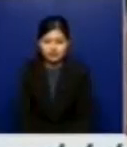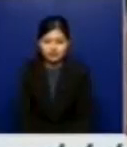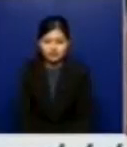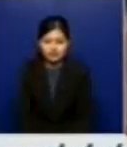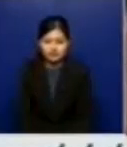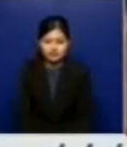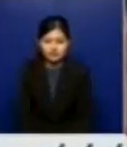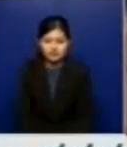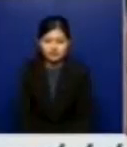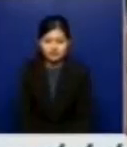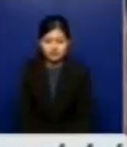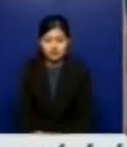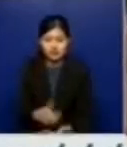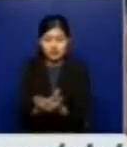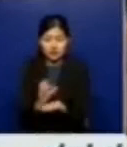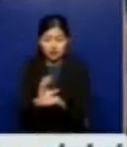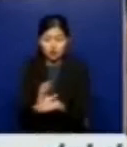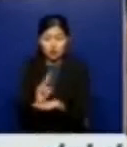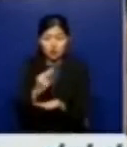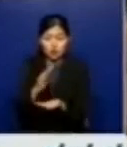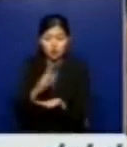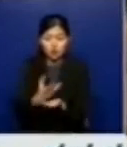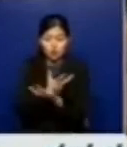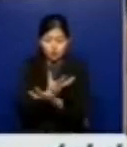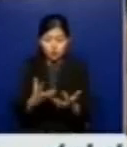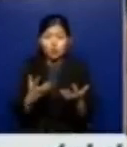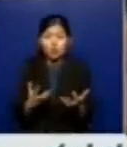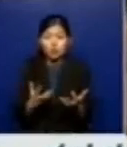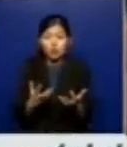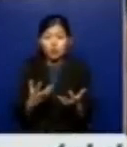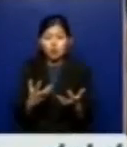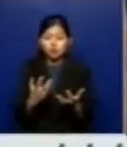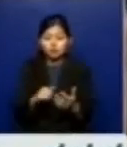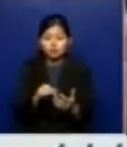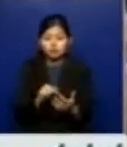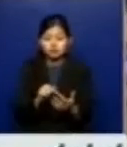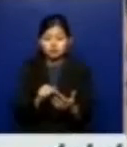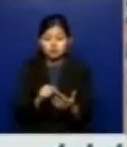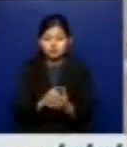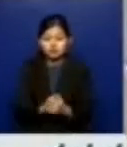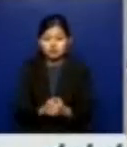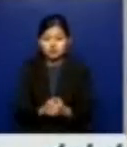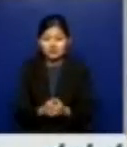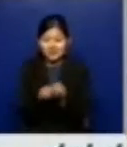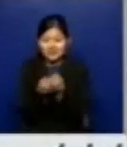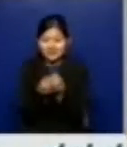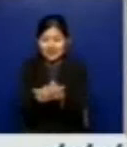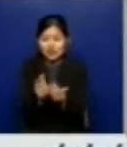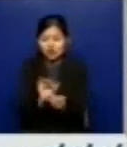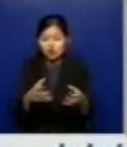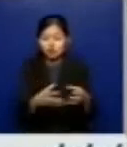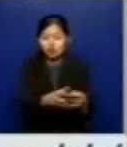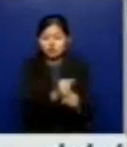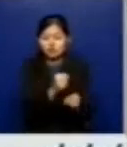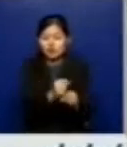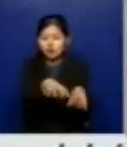ในงบครุพันธ์ฮะงบครุพันธ์เนี่ยเป็นอีกตัวนึงซึ่งเดี๋ยวอาจจะมีลงไปในรายละเอียดของหน่วยงานง